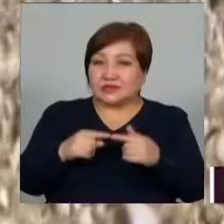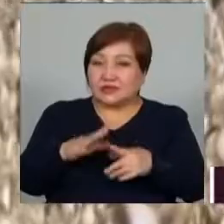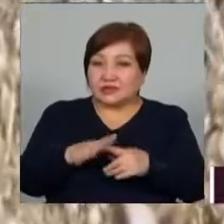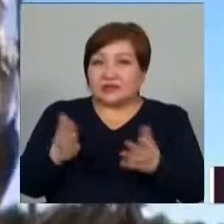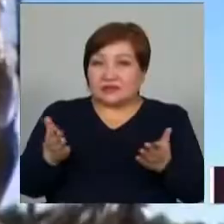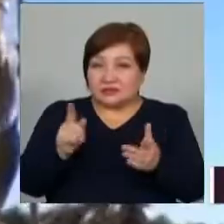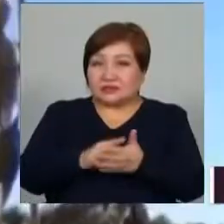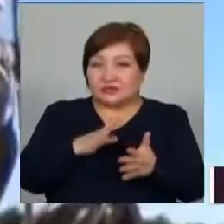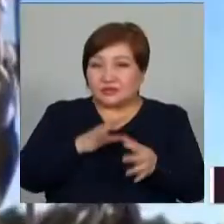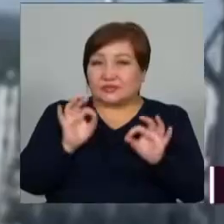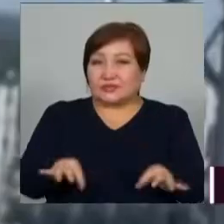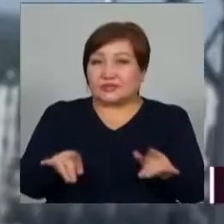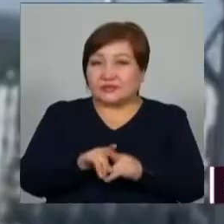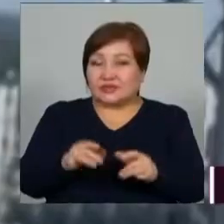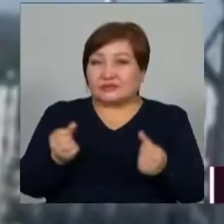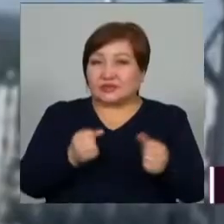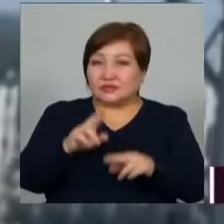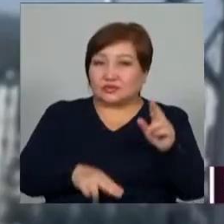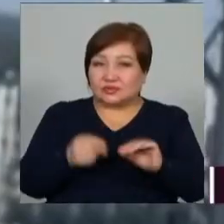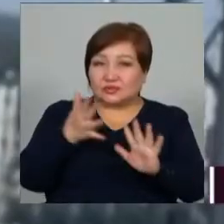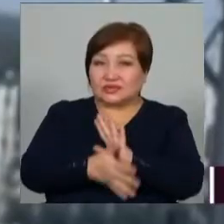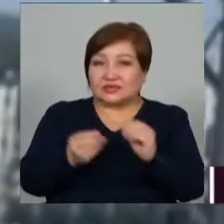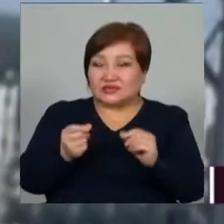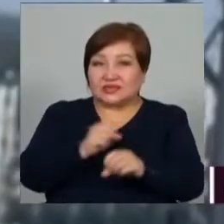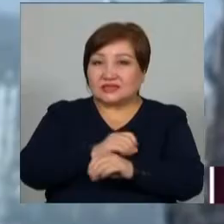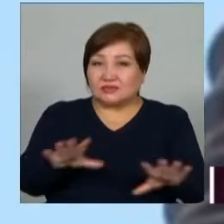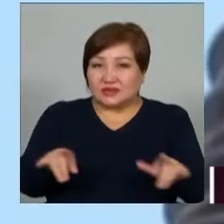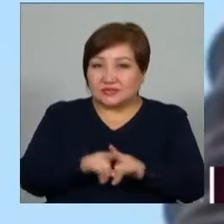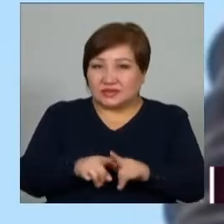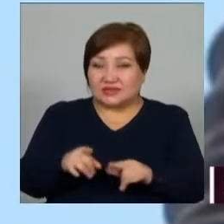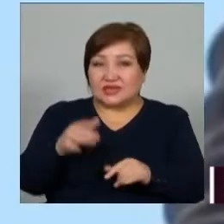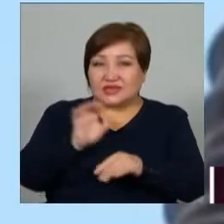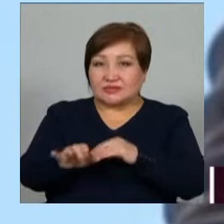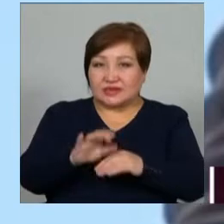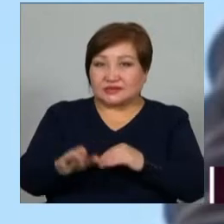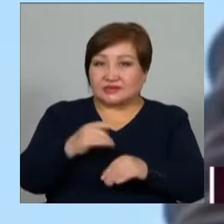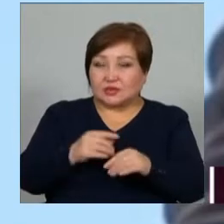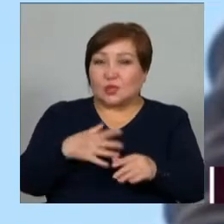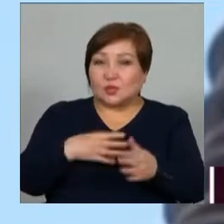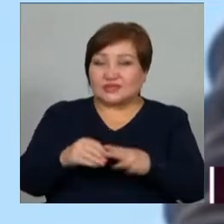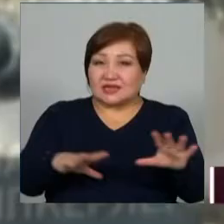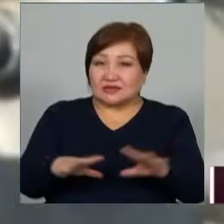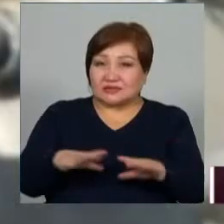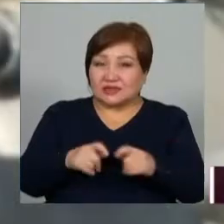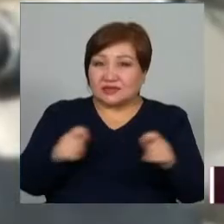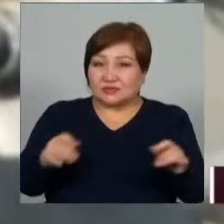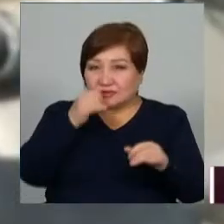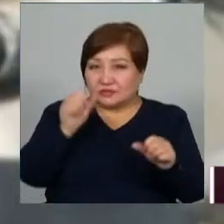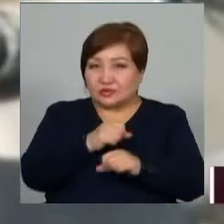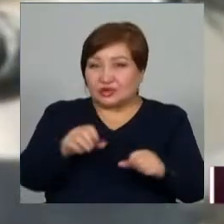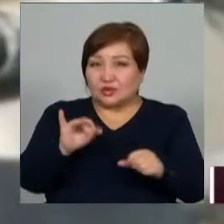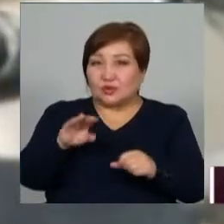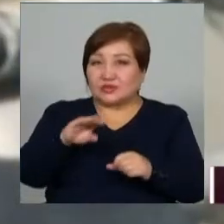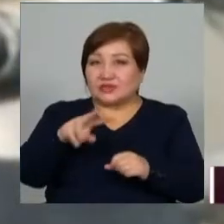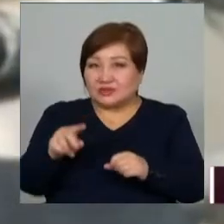кетерлігі, мемлекет басшысы атом электр станциясын салу мүмкіндігі туралы пайымында жеткізді. таза атом энергиясынсыз біз инвестициялар